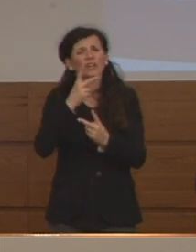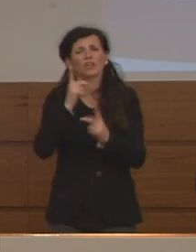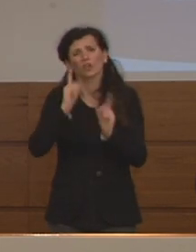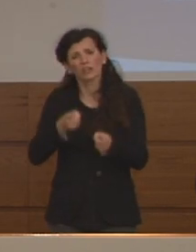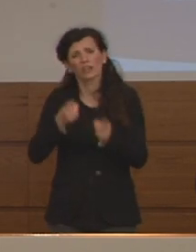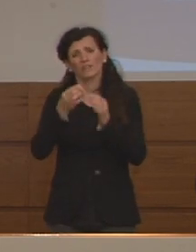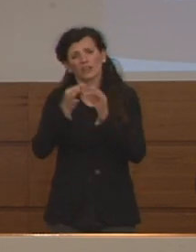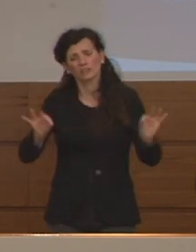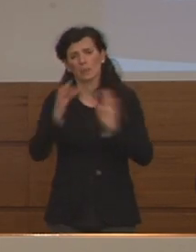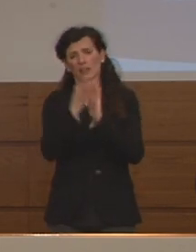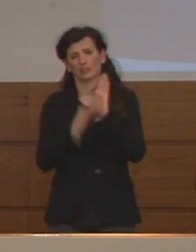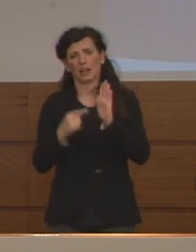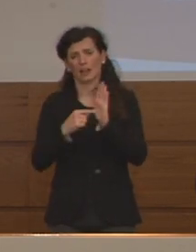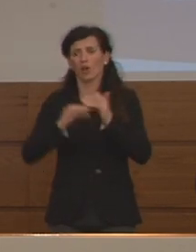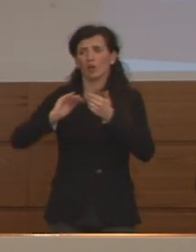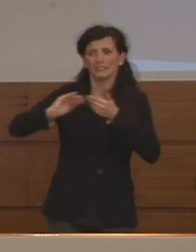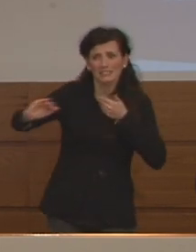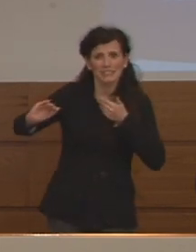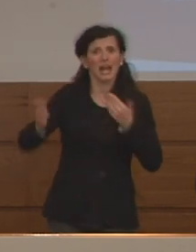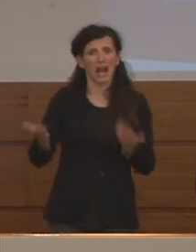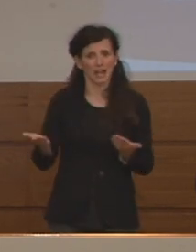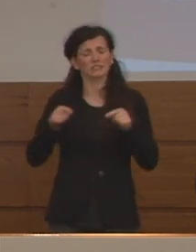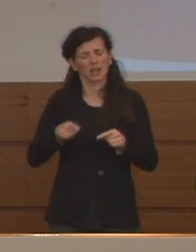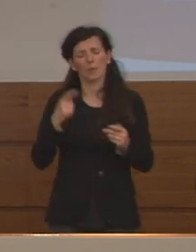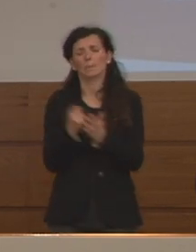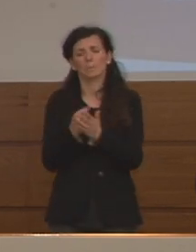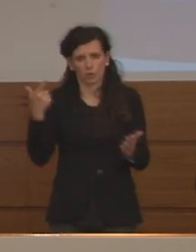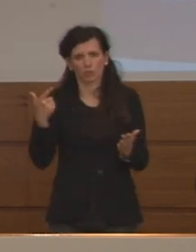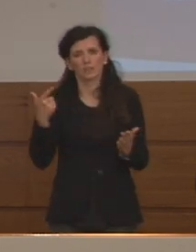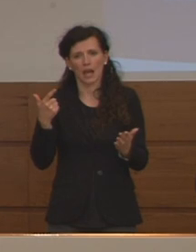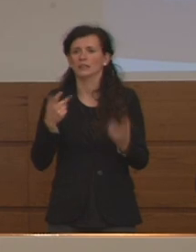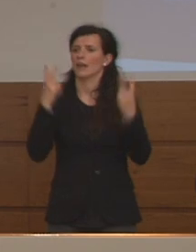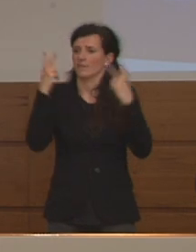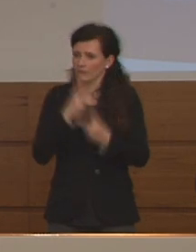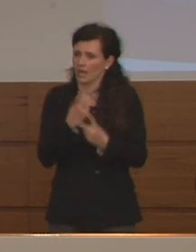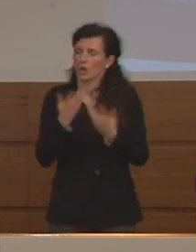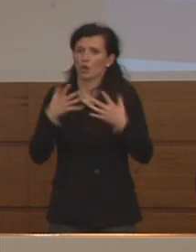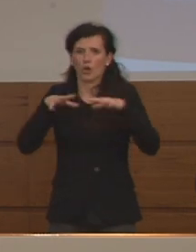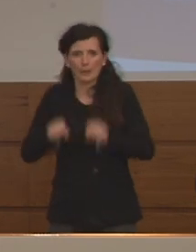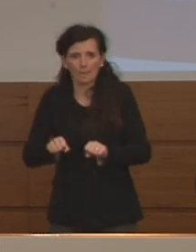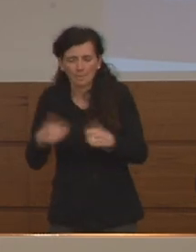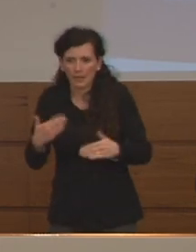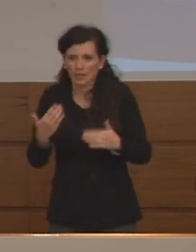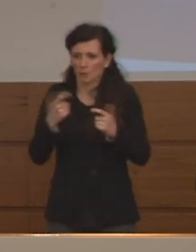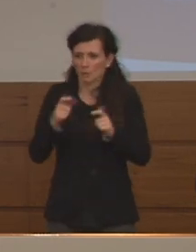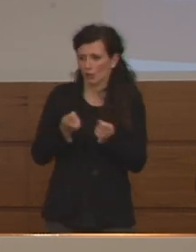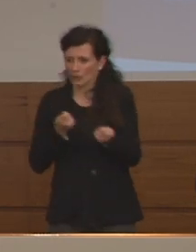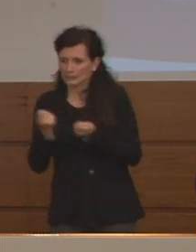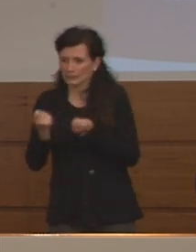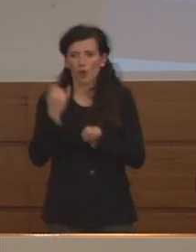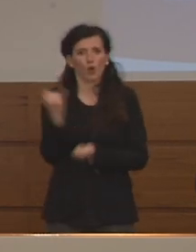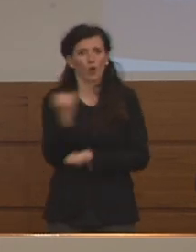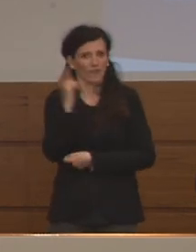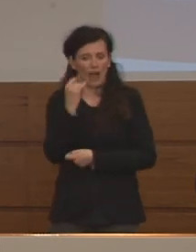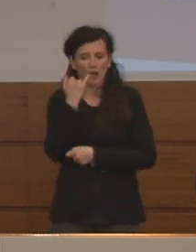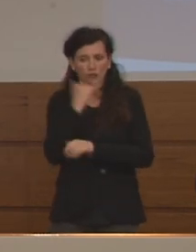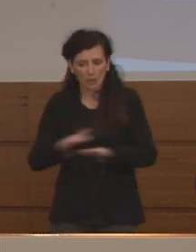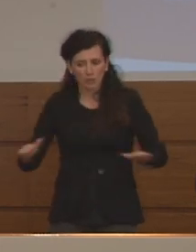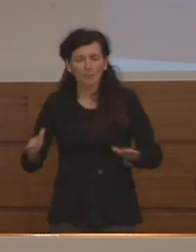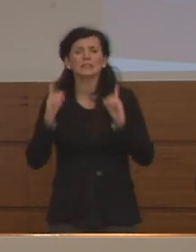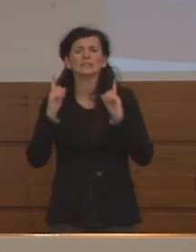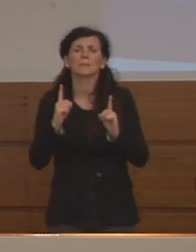nel rispetto del distanziamento sociale chiaramente è un qualcosa di impegnativo ma questo dipende dal coronavirus come sarà possibile